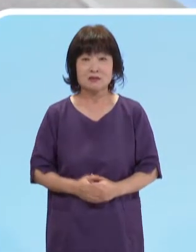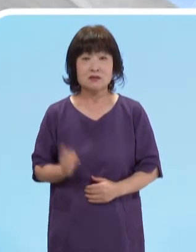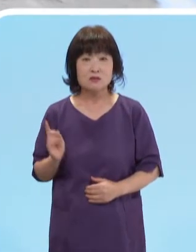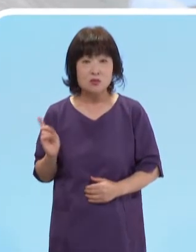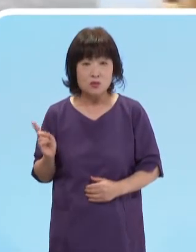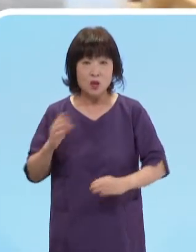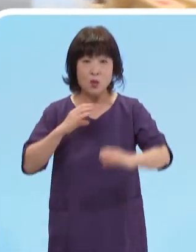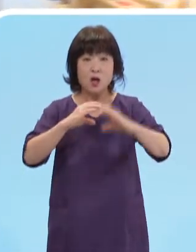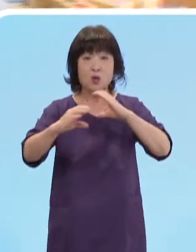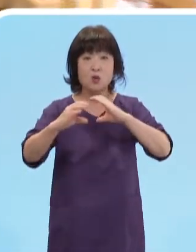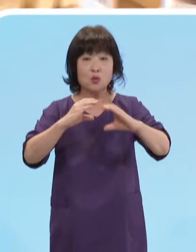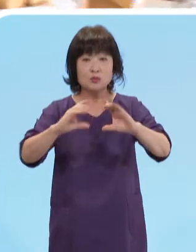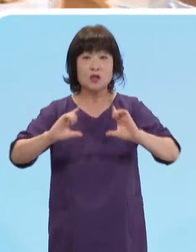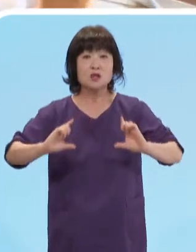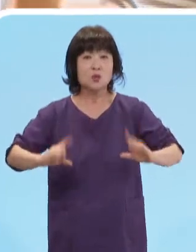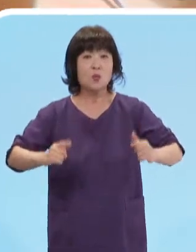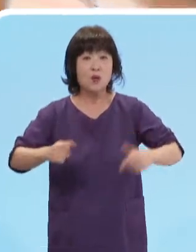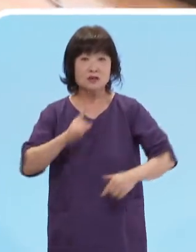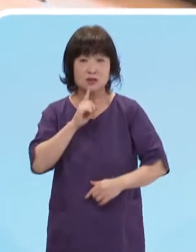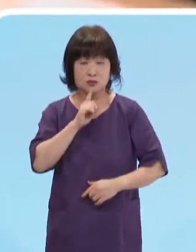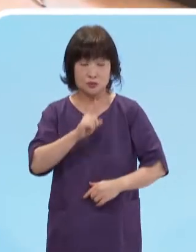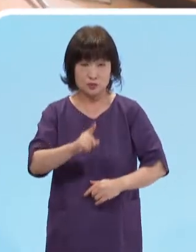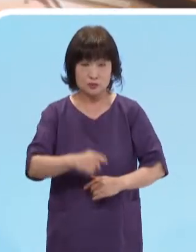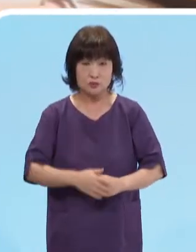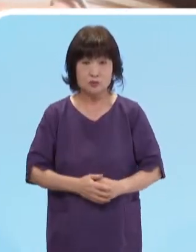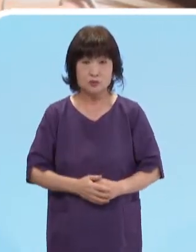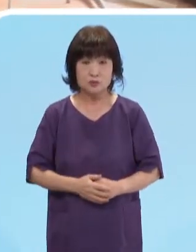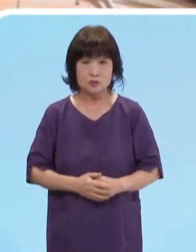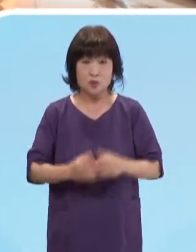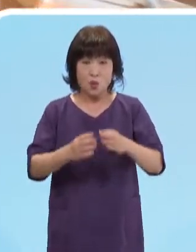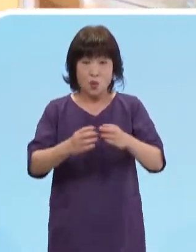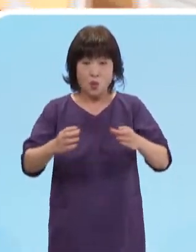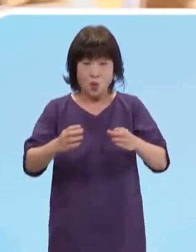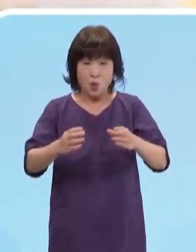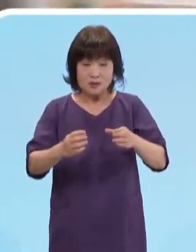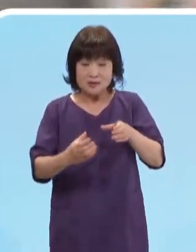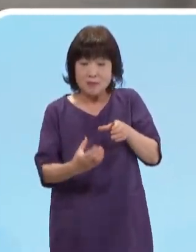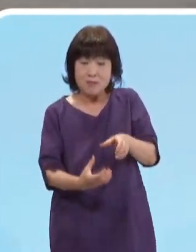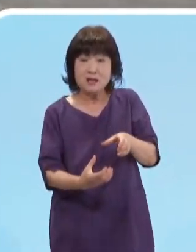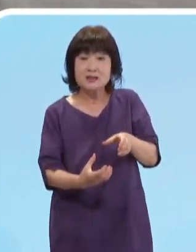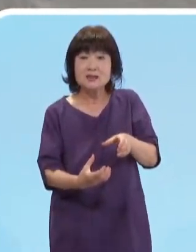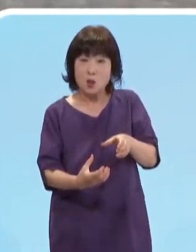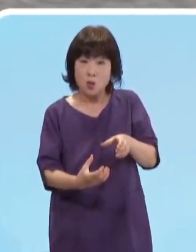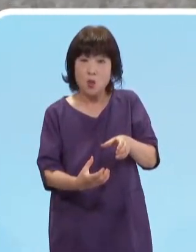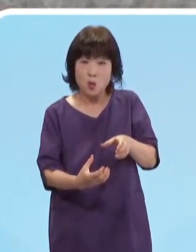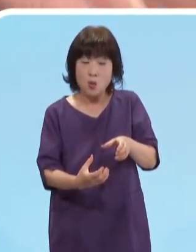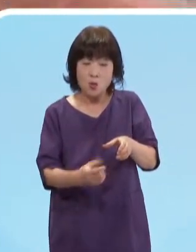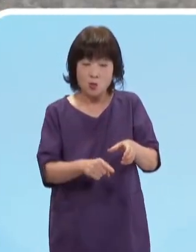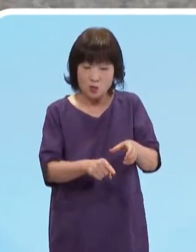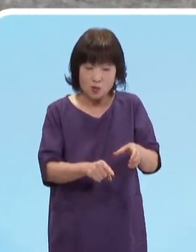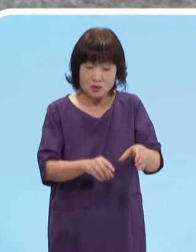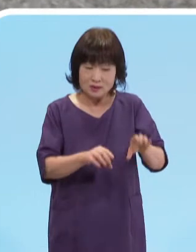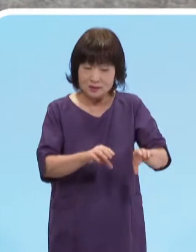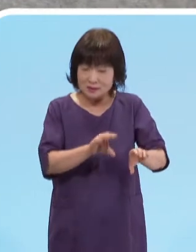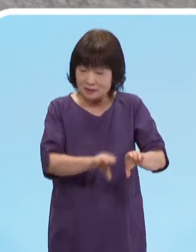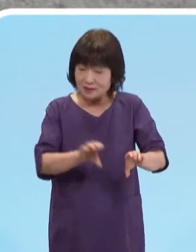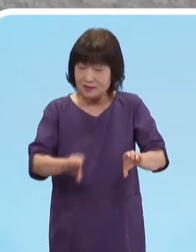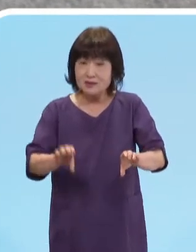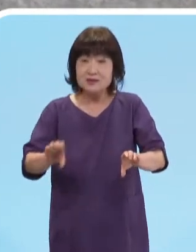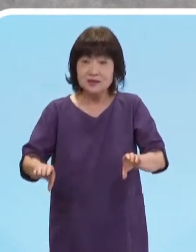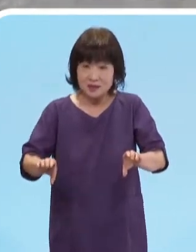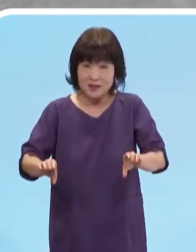コミュニケーション麻雀と言いまして、こちらのこういった大きなパイをですね、並べてここ